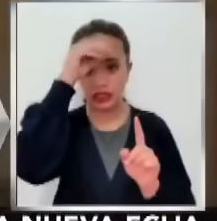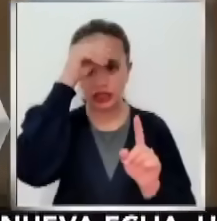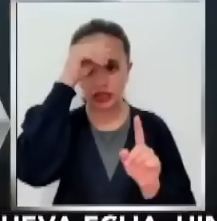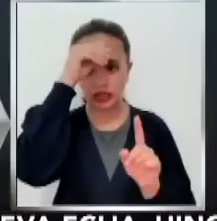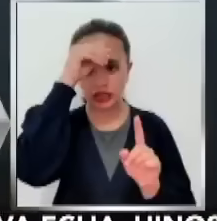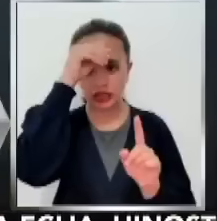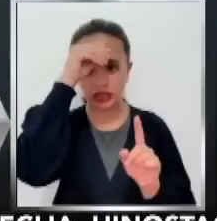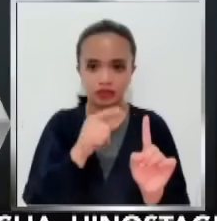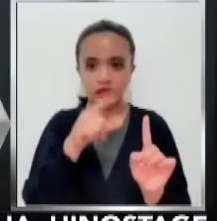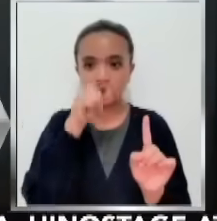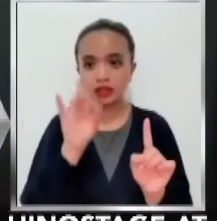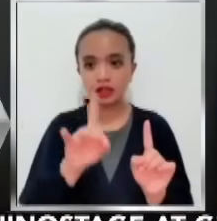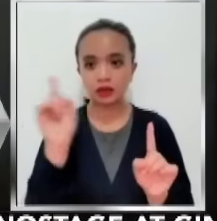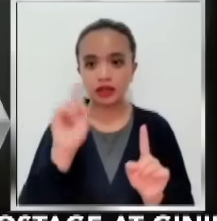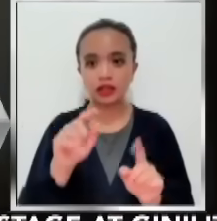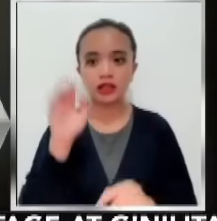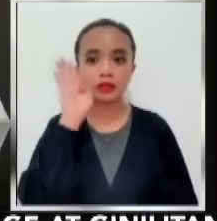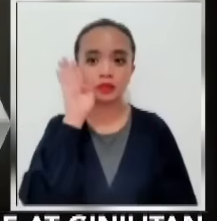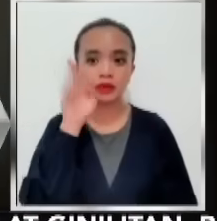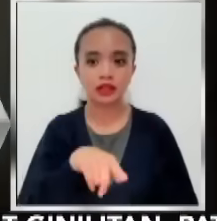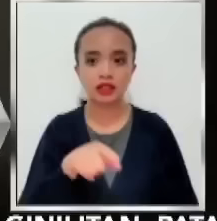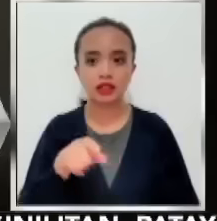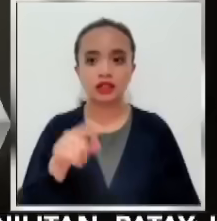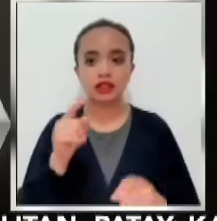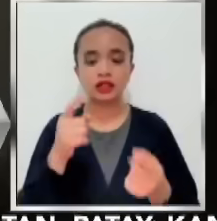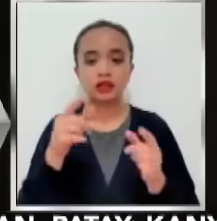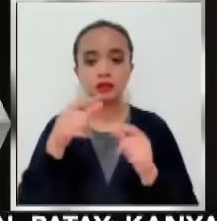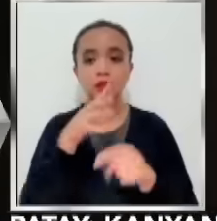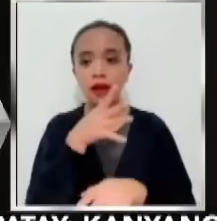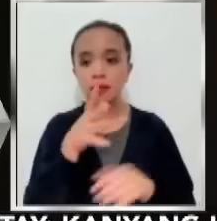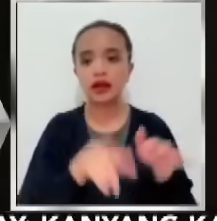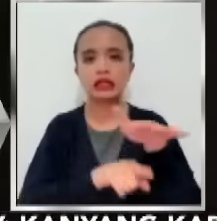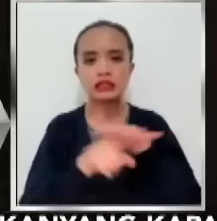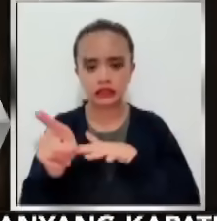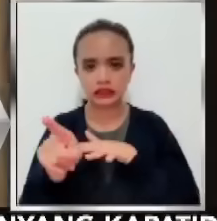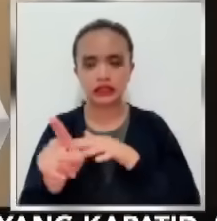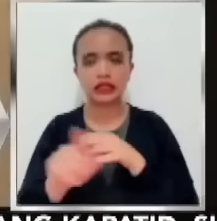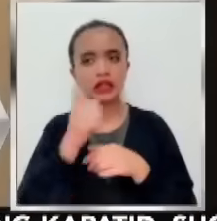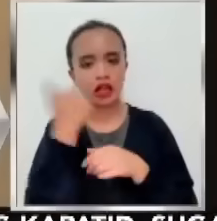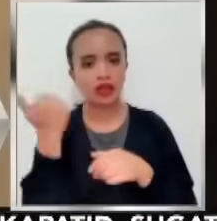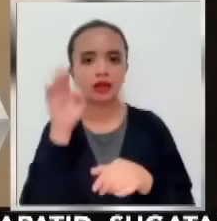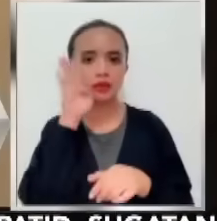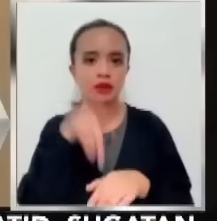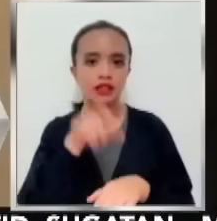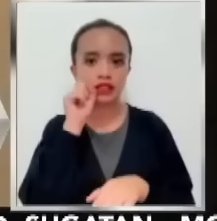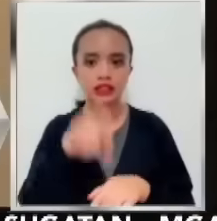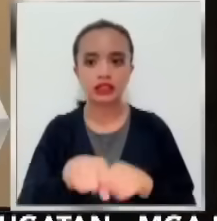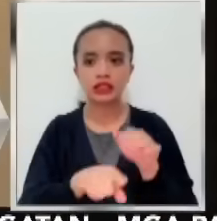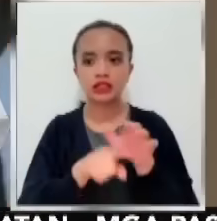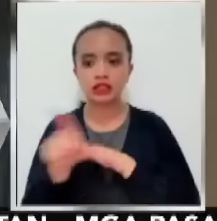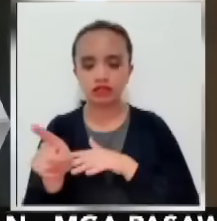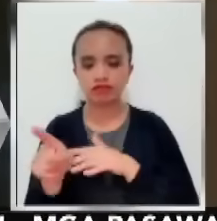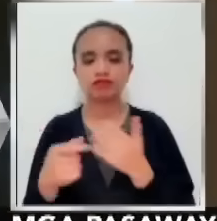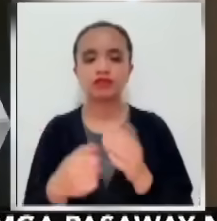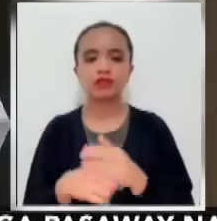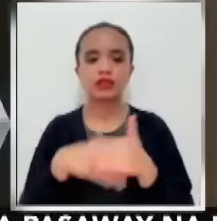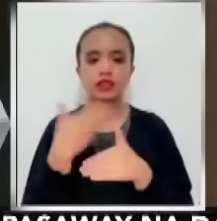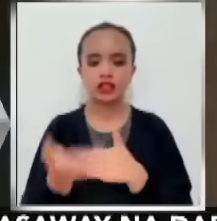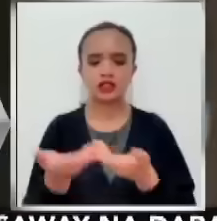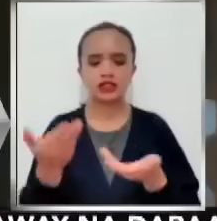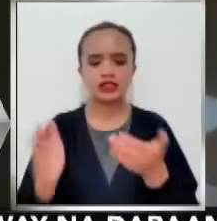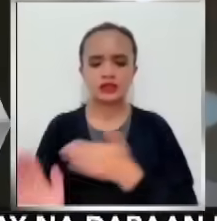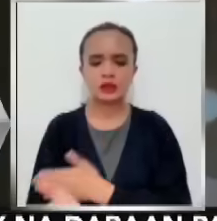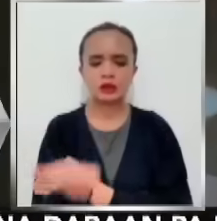na kapatid. Nakatakas ang kanilang ina at isa pang kapatid. Inabot ng madaling araw kahapon ang negosasyon ng mga pulis sa hostage